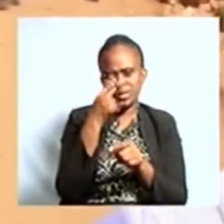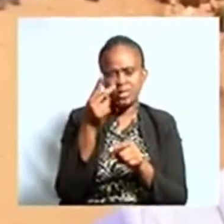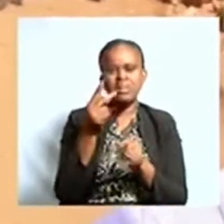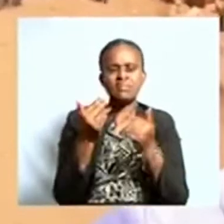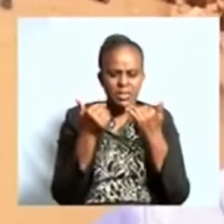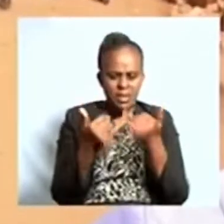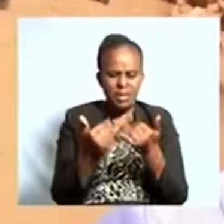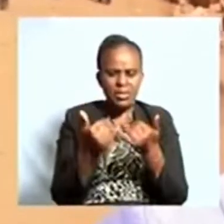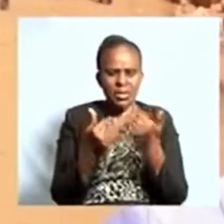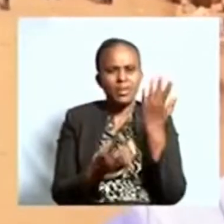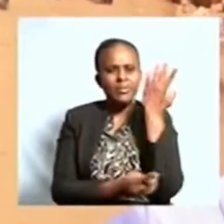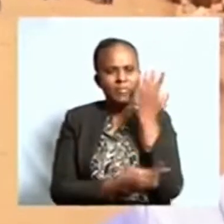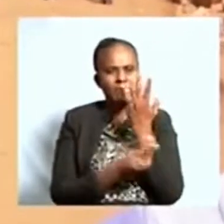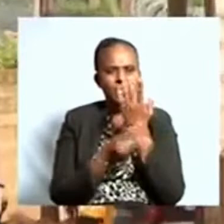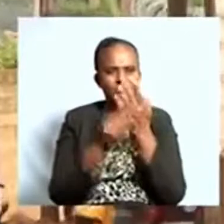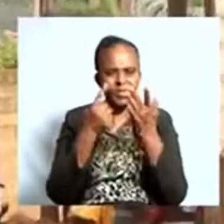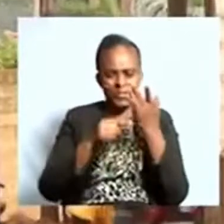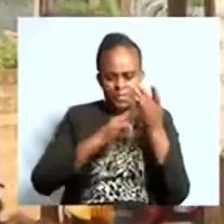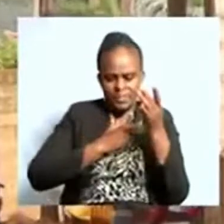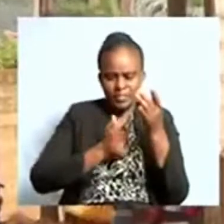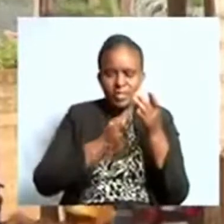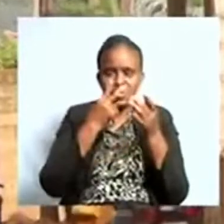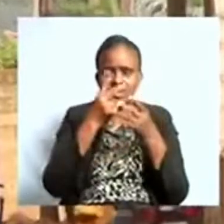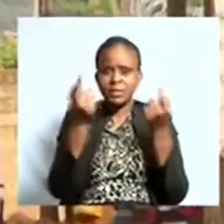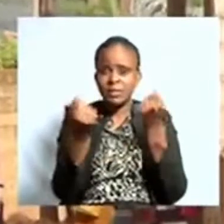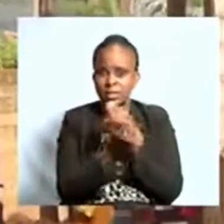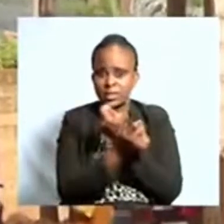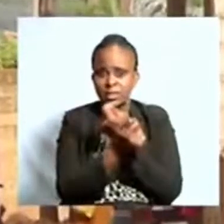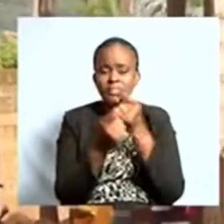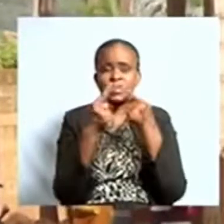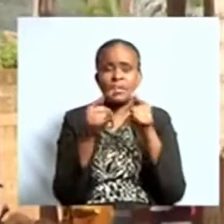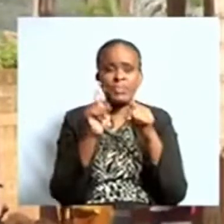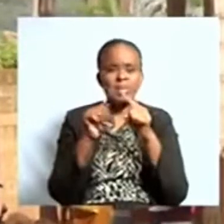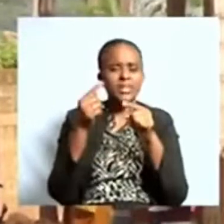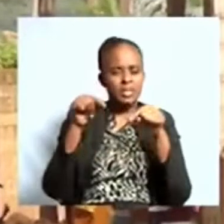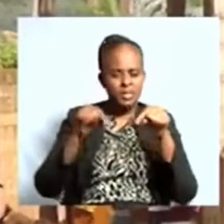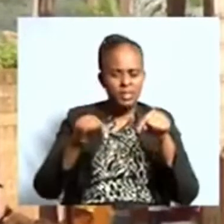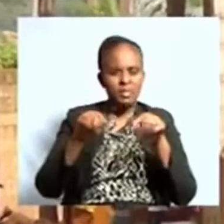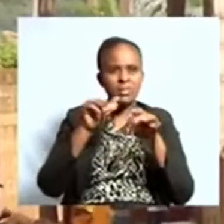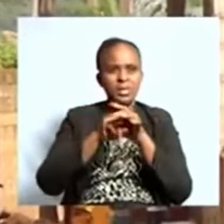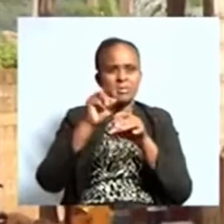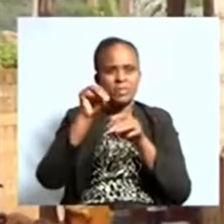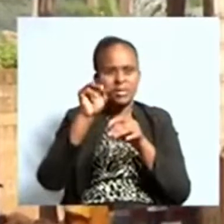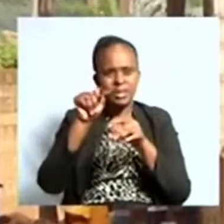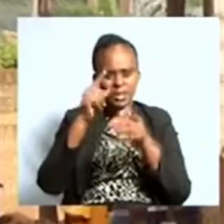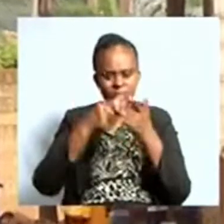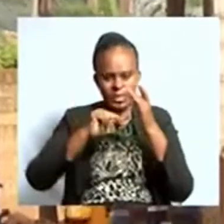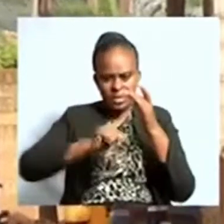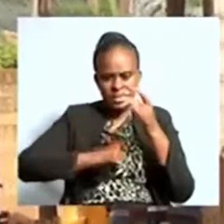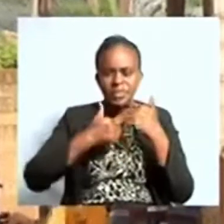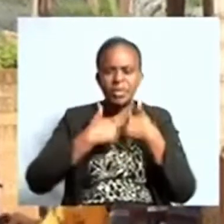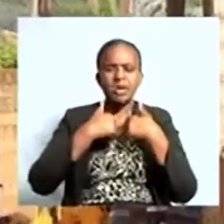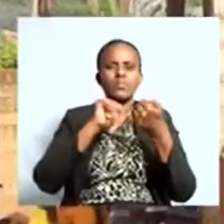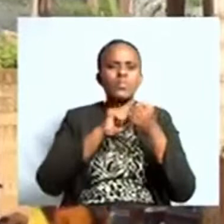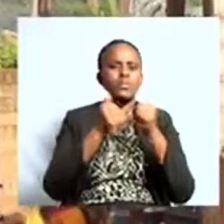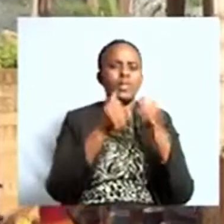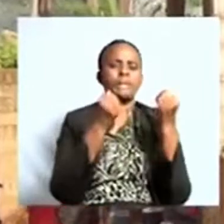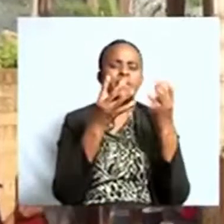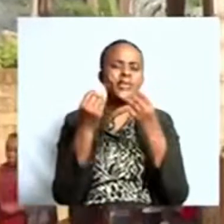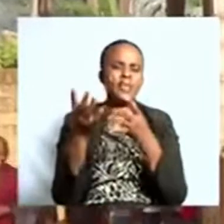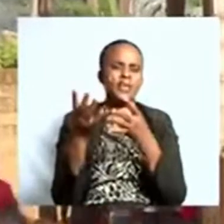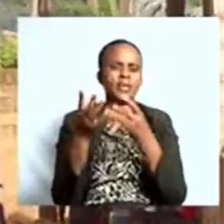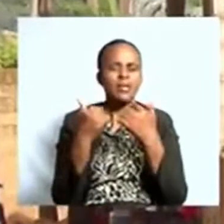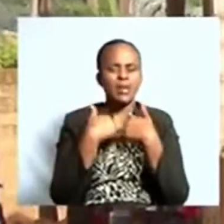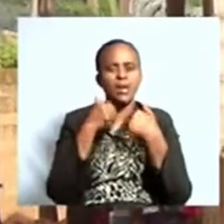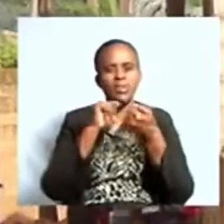apa pamene aona kwa change yambo chitabwa yamba kuchinja but kuno kumtendere vaitira kingani vambiri maningi tina